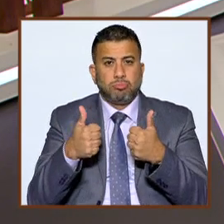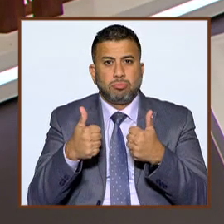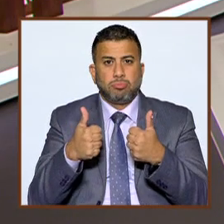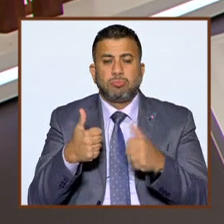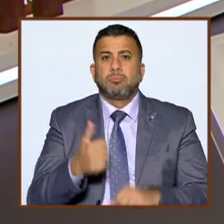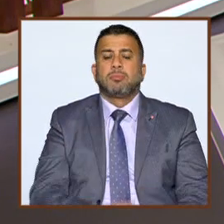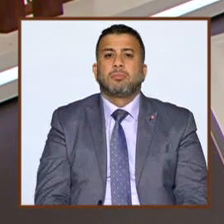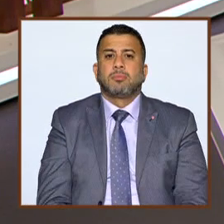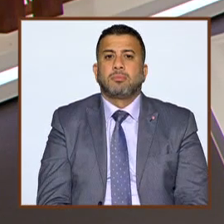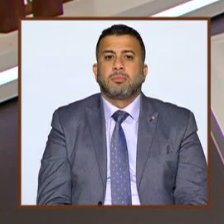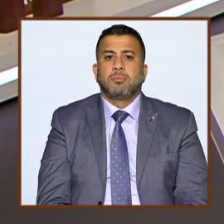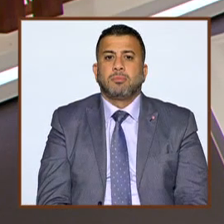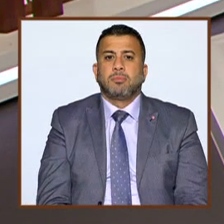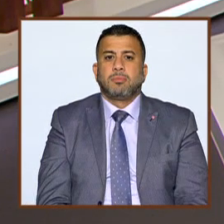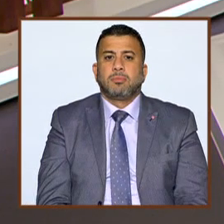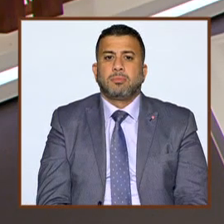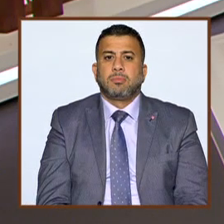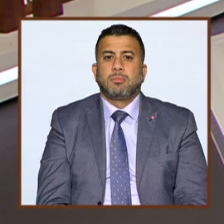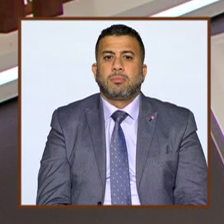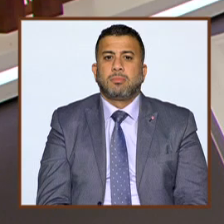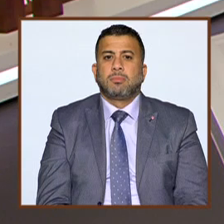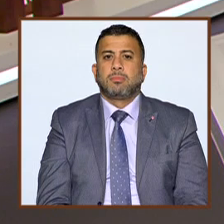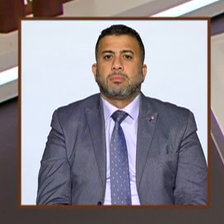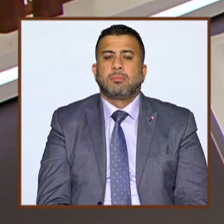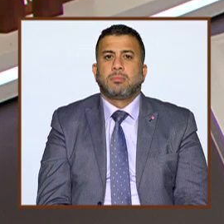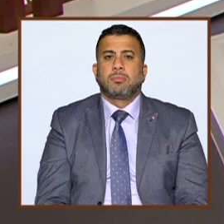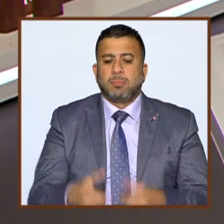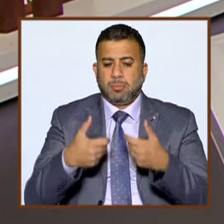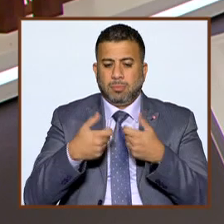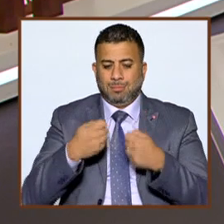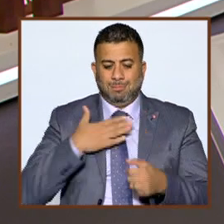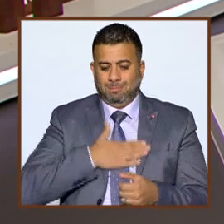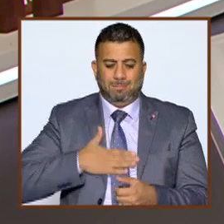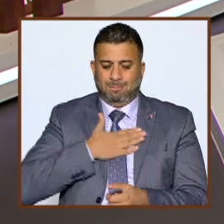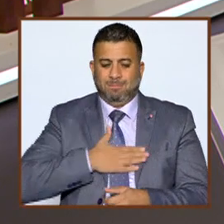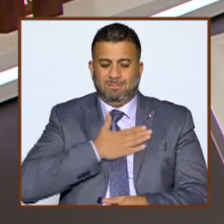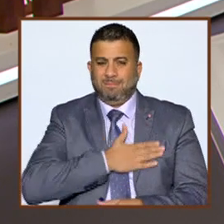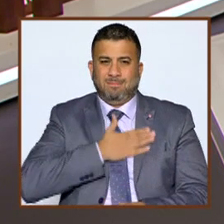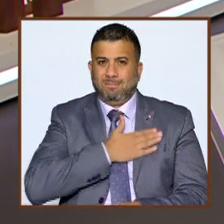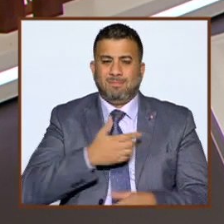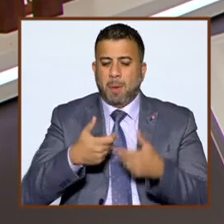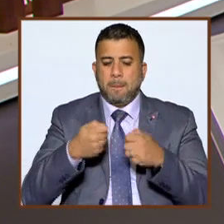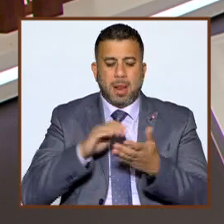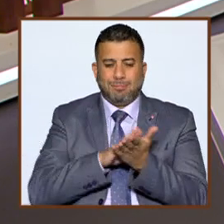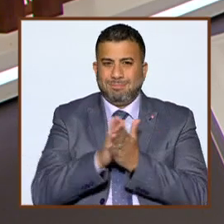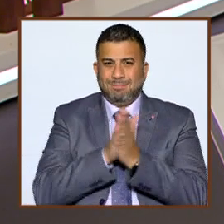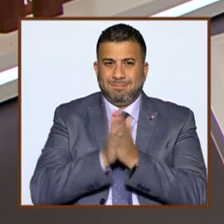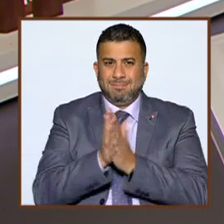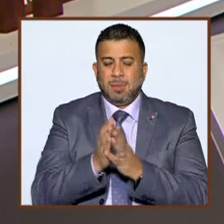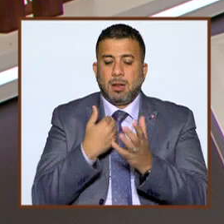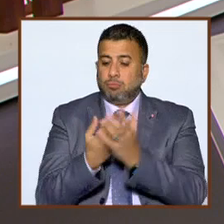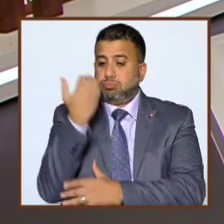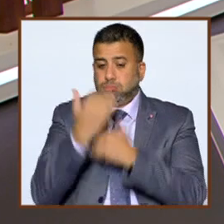يعني قصدك وجود المرهم على بقية جسمك؟ أيوة. ما غسلت يعني،